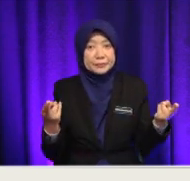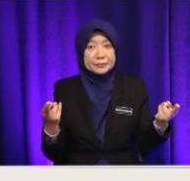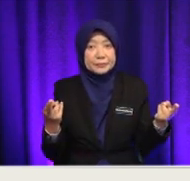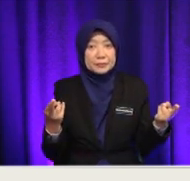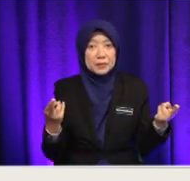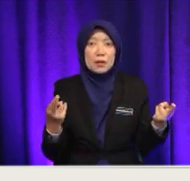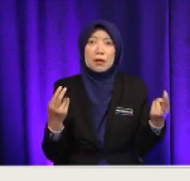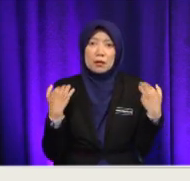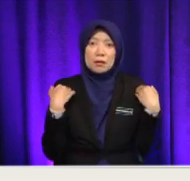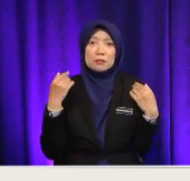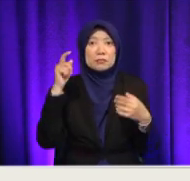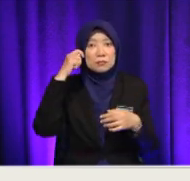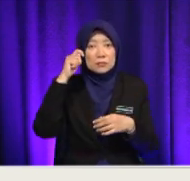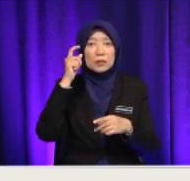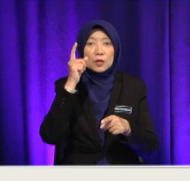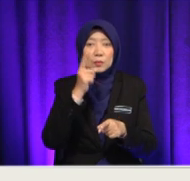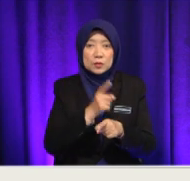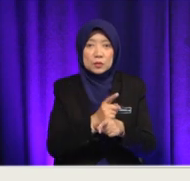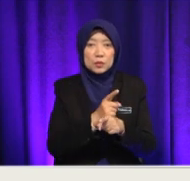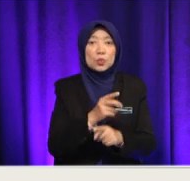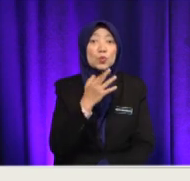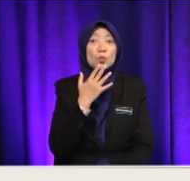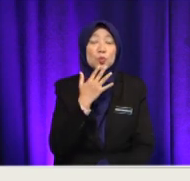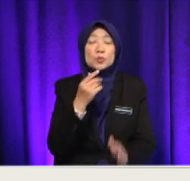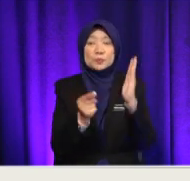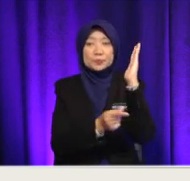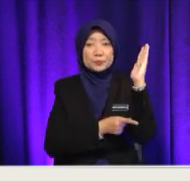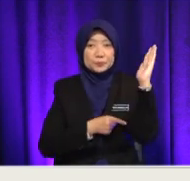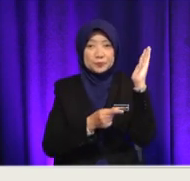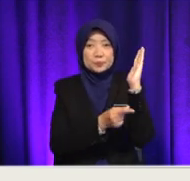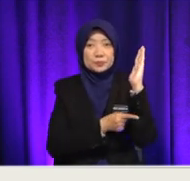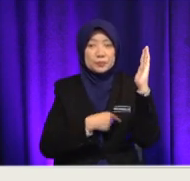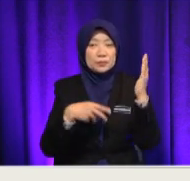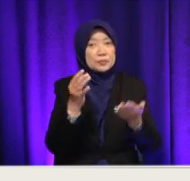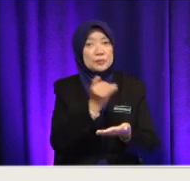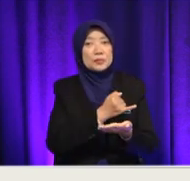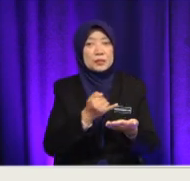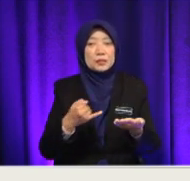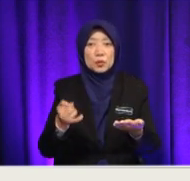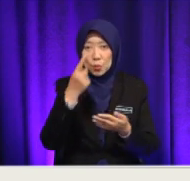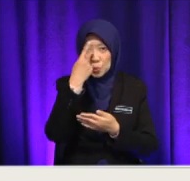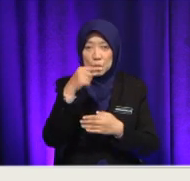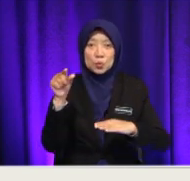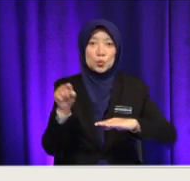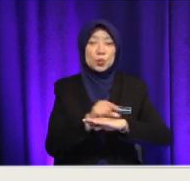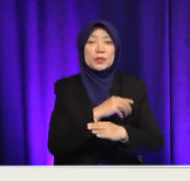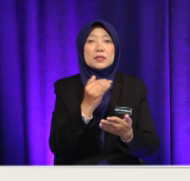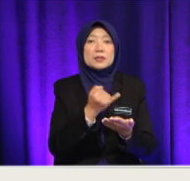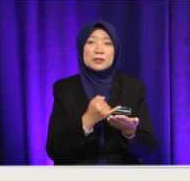ke. Tepat sekali. Getah color. Merupakan cat lukisan dihasilkan untuk kegunaan seni